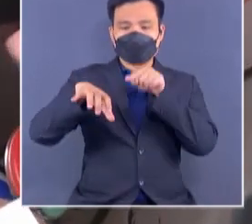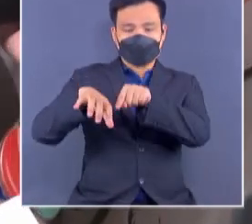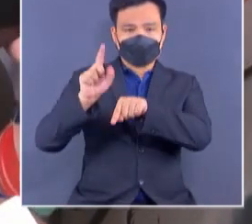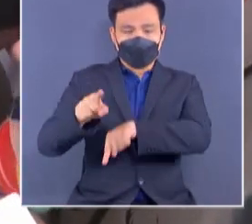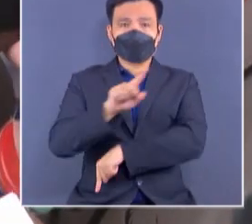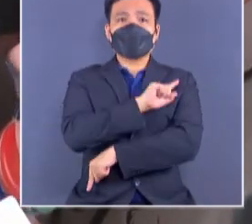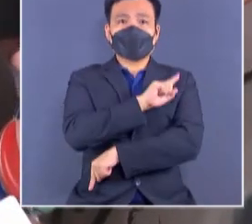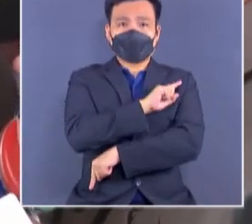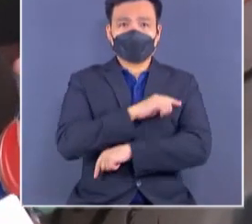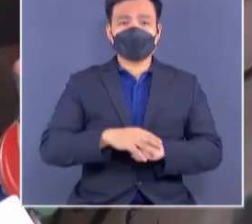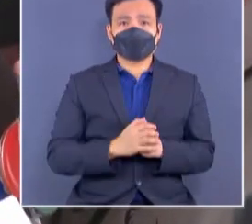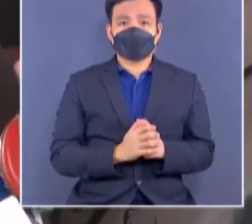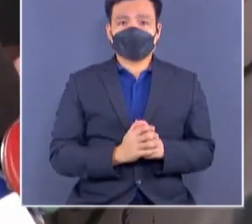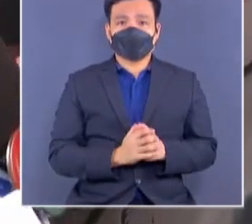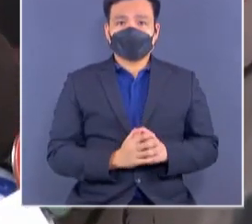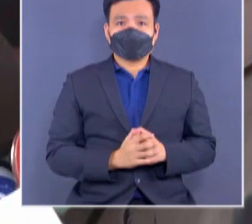ไปดำเนินคดีนะครับ